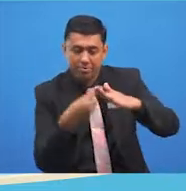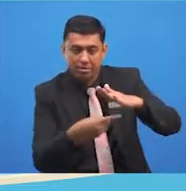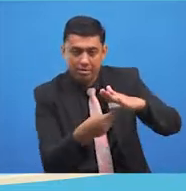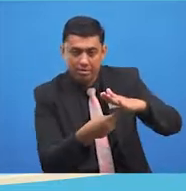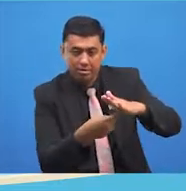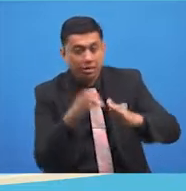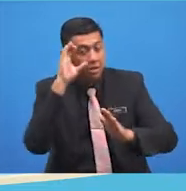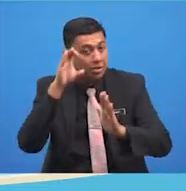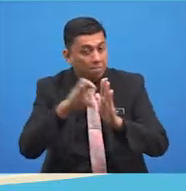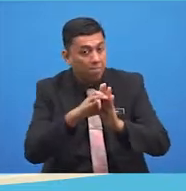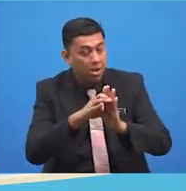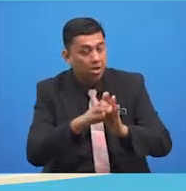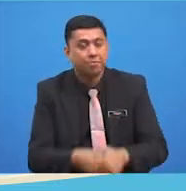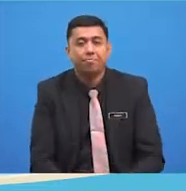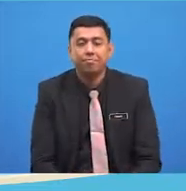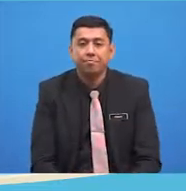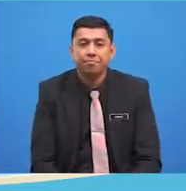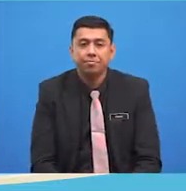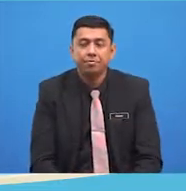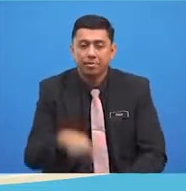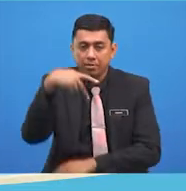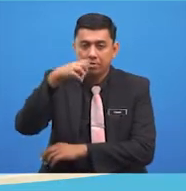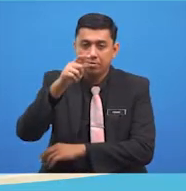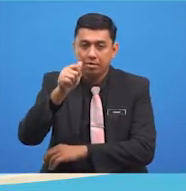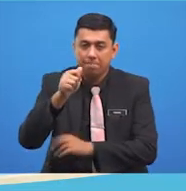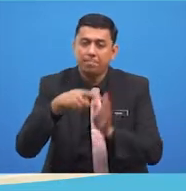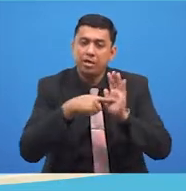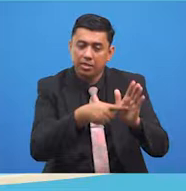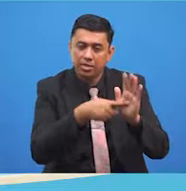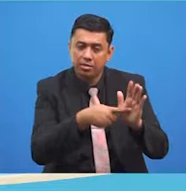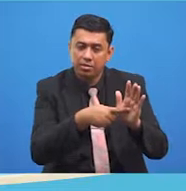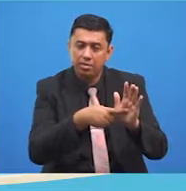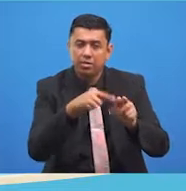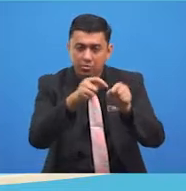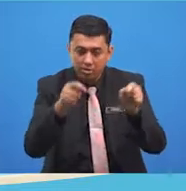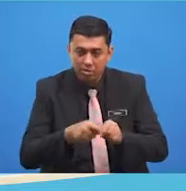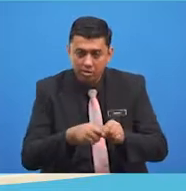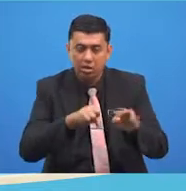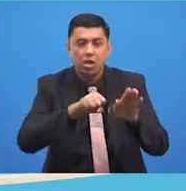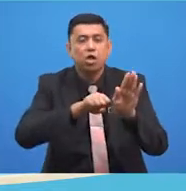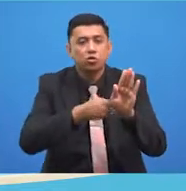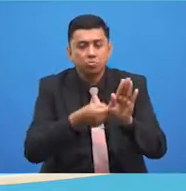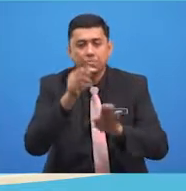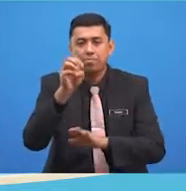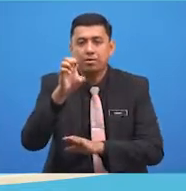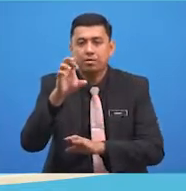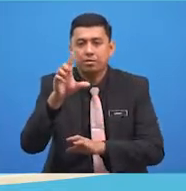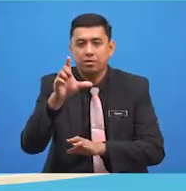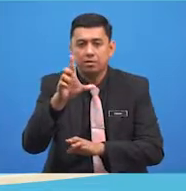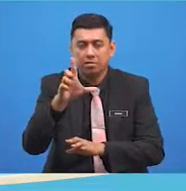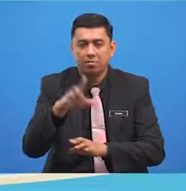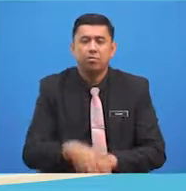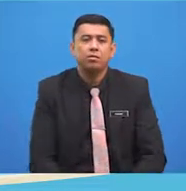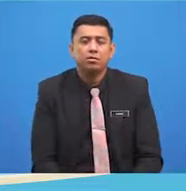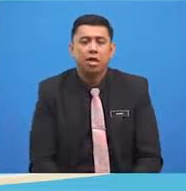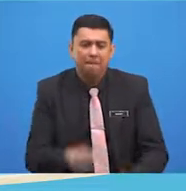paparan yang ditayangkan, peta 2 menunjukkan lokasi sejenis sumber mineral. Apakah